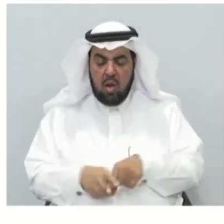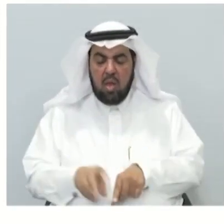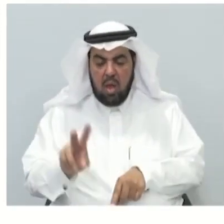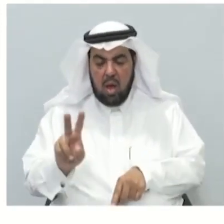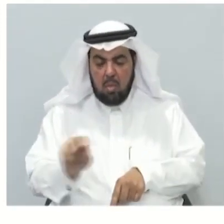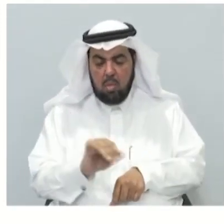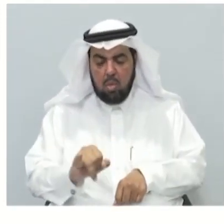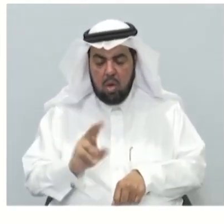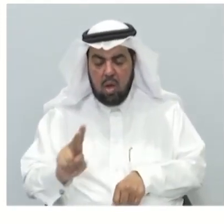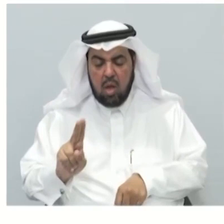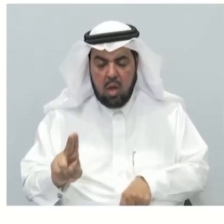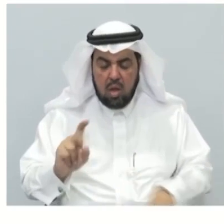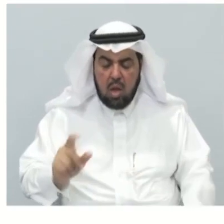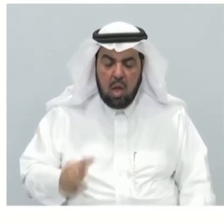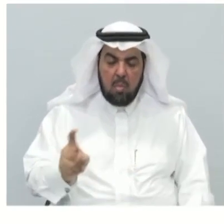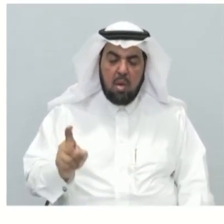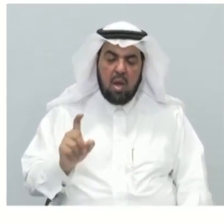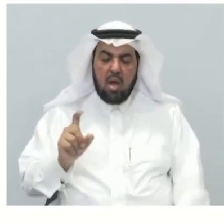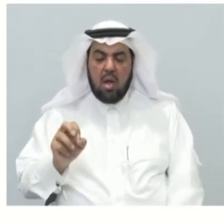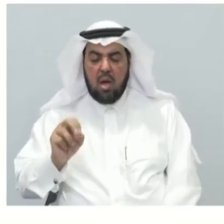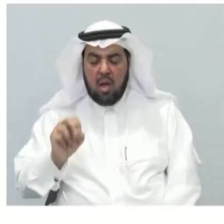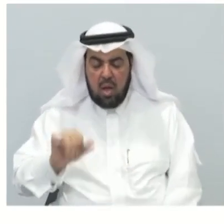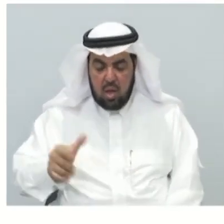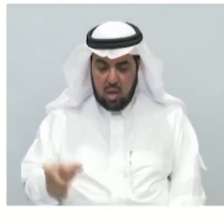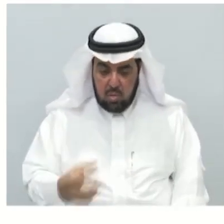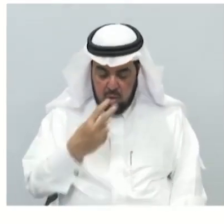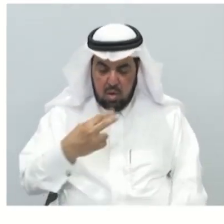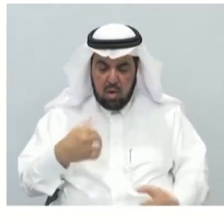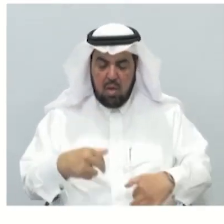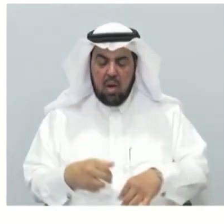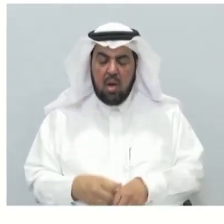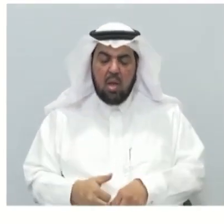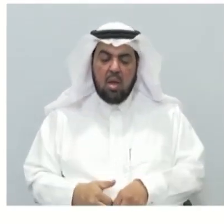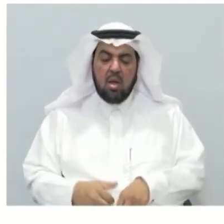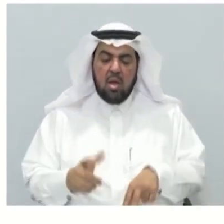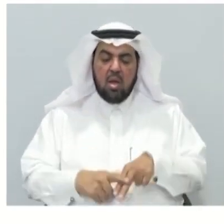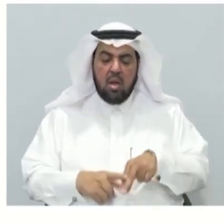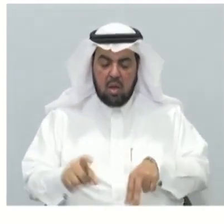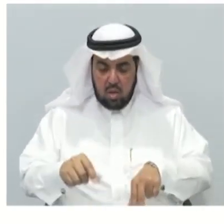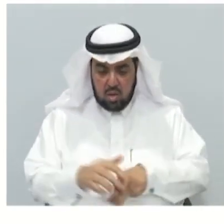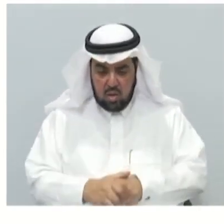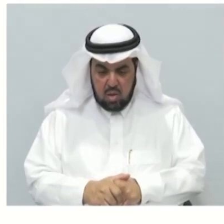متطابقين اذا المثلثين متطابقين من نظريه انجل انجل